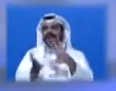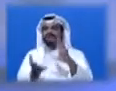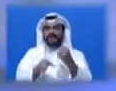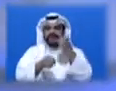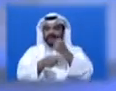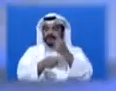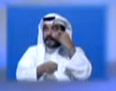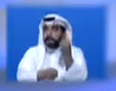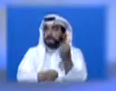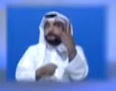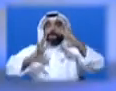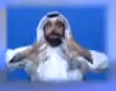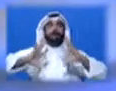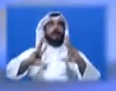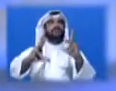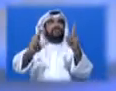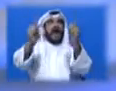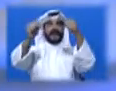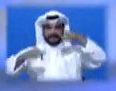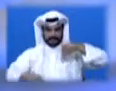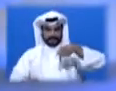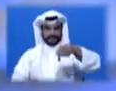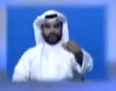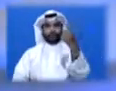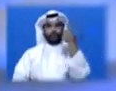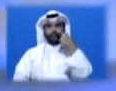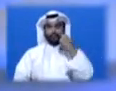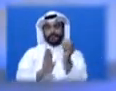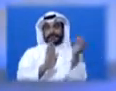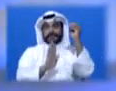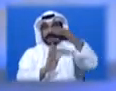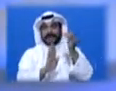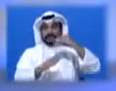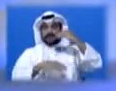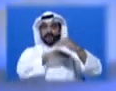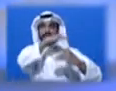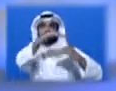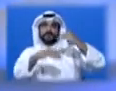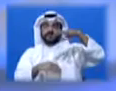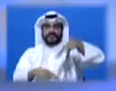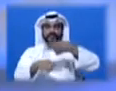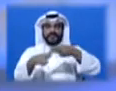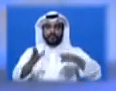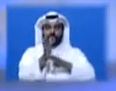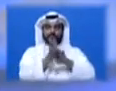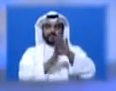التنفيذ، مبرزة الأدوار الهامة لهذه المشاريع في تعزيز التنمية الشاملة للبلاد.